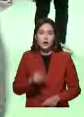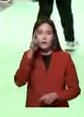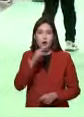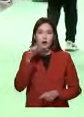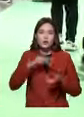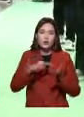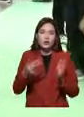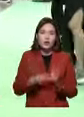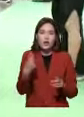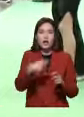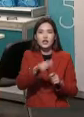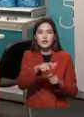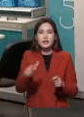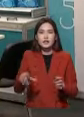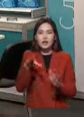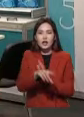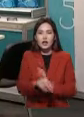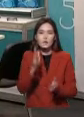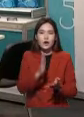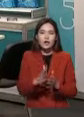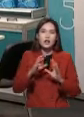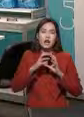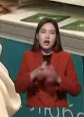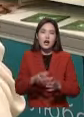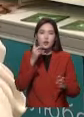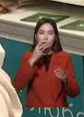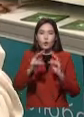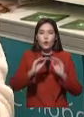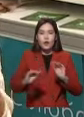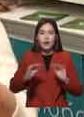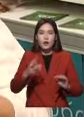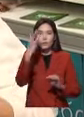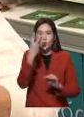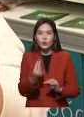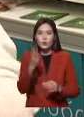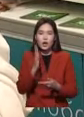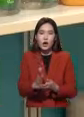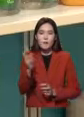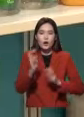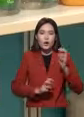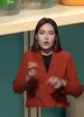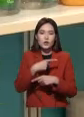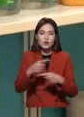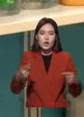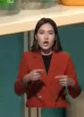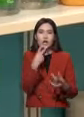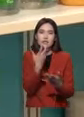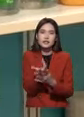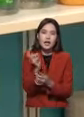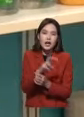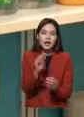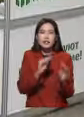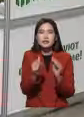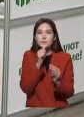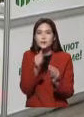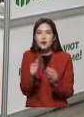жобаларға инвестиция салады. Халықаралық көрме 3 күнге созылады. Осы уақыт ішінде ірі тауар өндірушілер, серіктестер тауып келісім шарттар жасай алады.